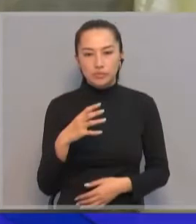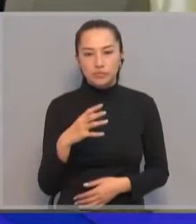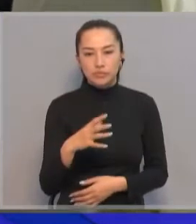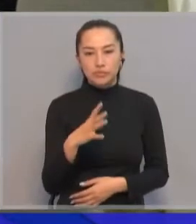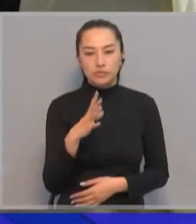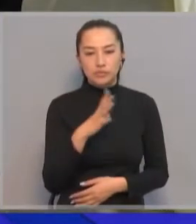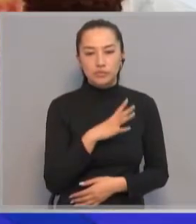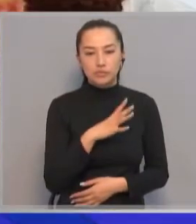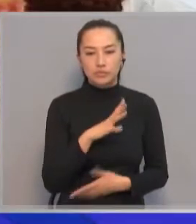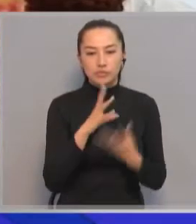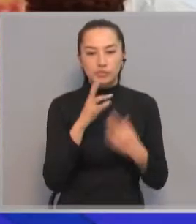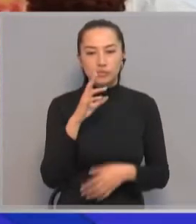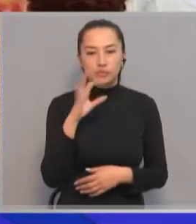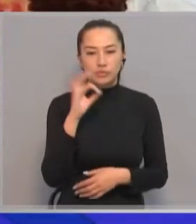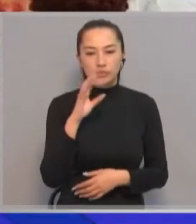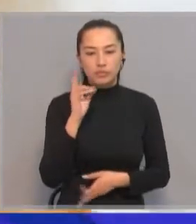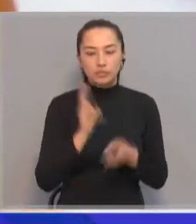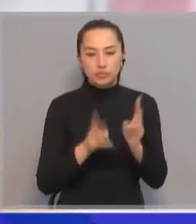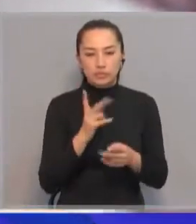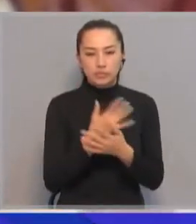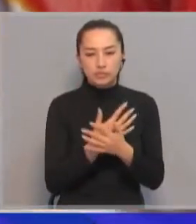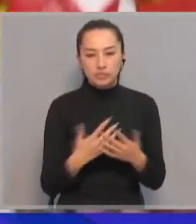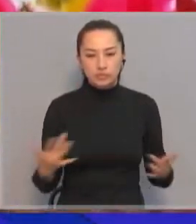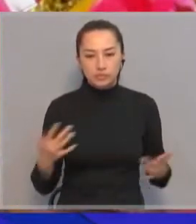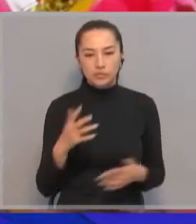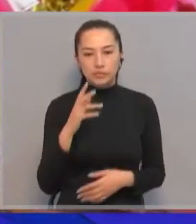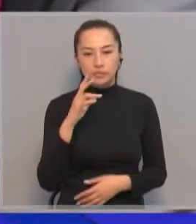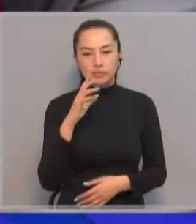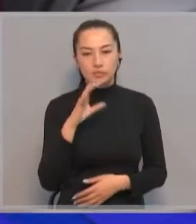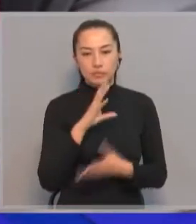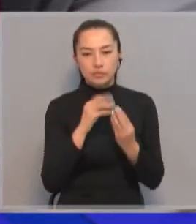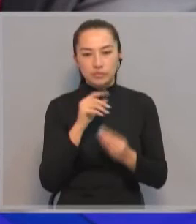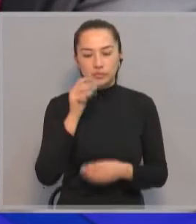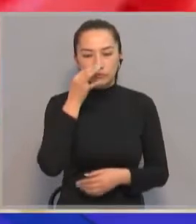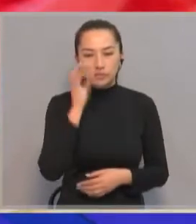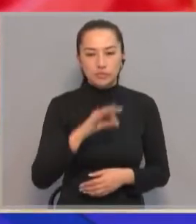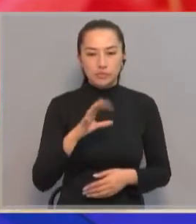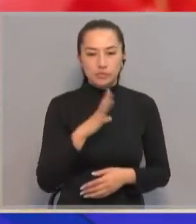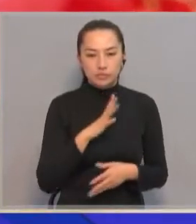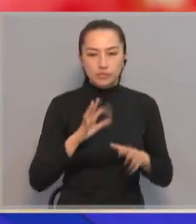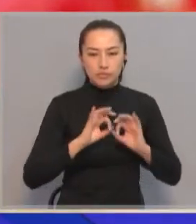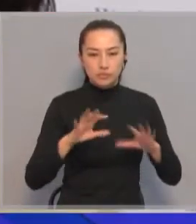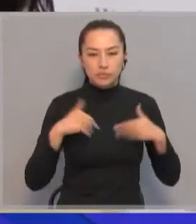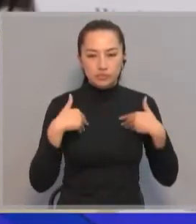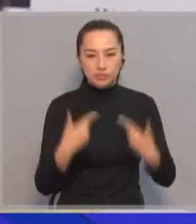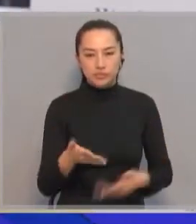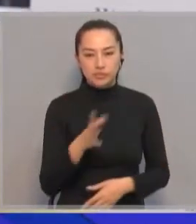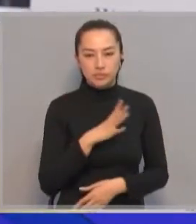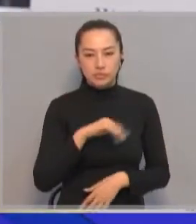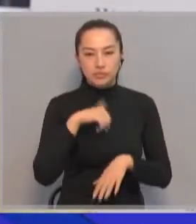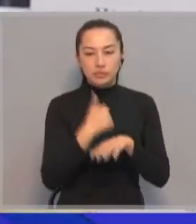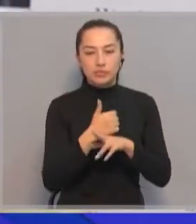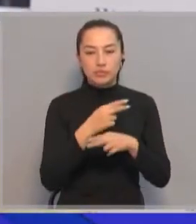көрсетілімі өткізілді. Наубайшысы, кондитерісі, аспазысы құзыреттіліктері бойынша білікті мамандар тәжірибесімен бөлісті. Ең